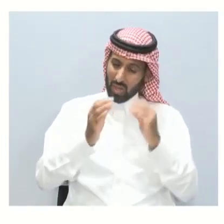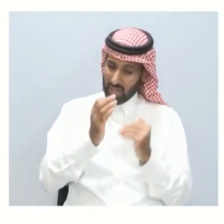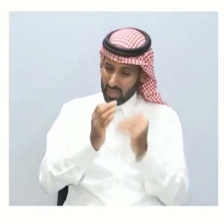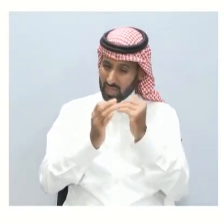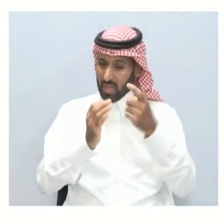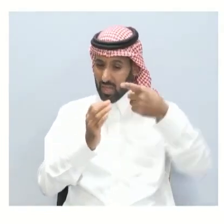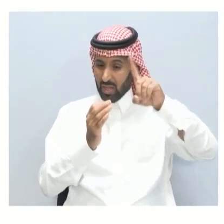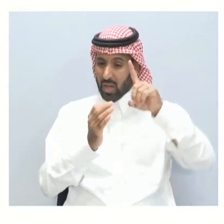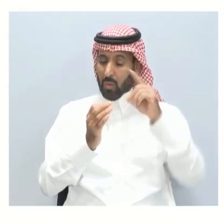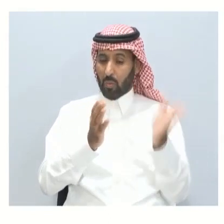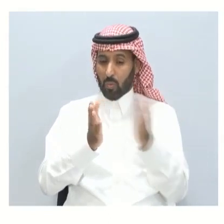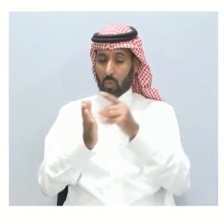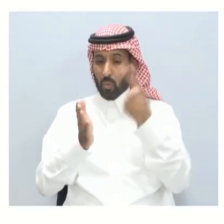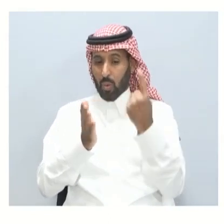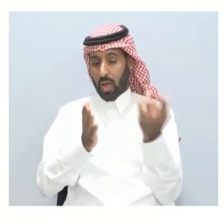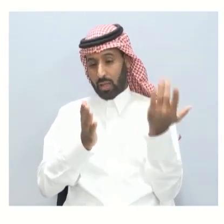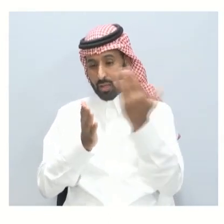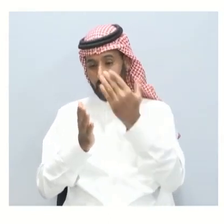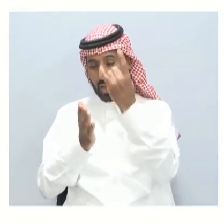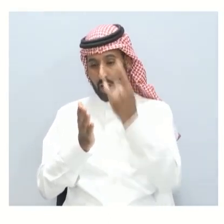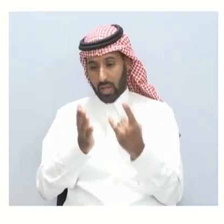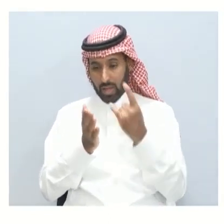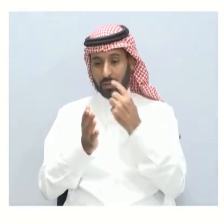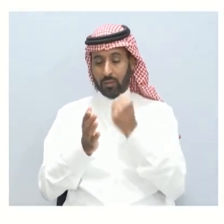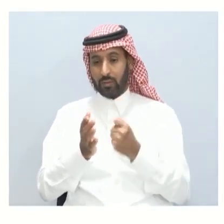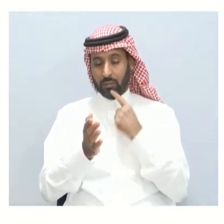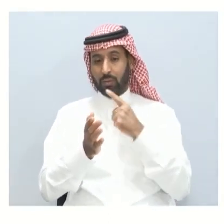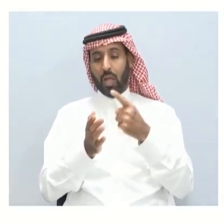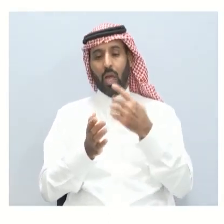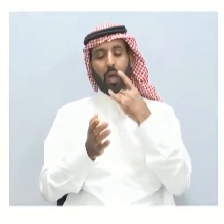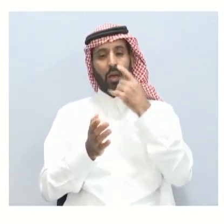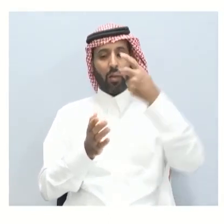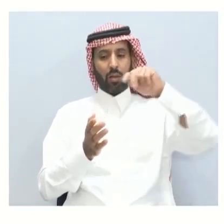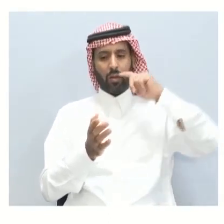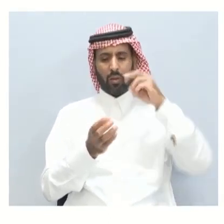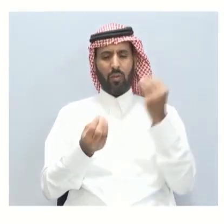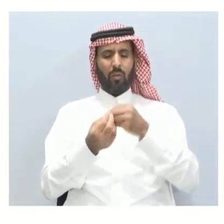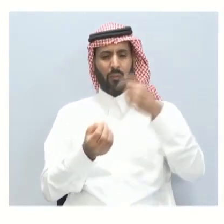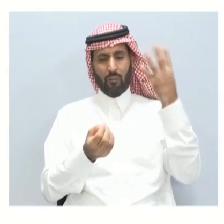الضيق قلنا من واحد الى عشره من مستوى الطاقه المثال على ذلك